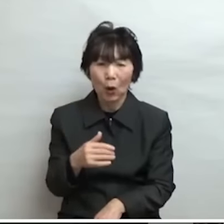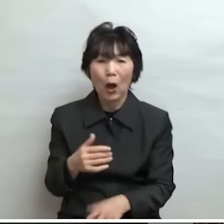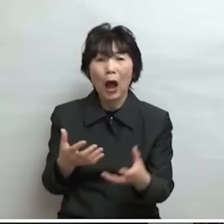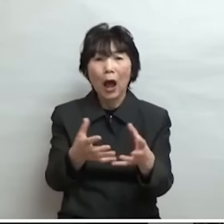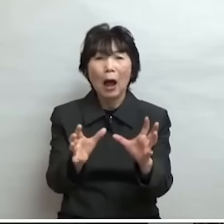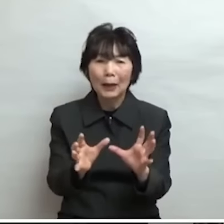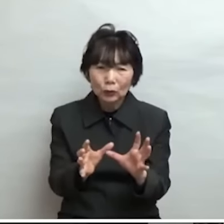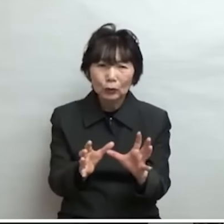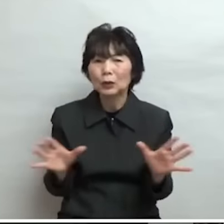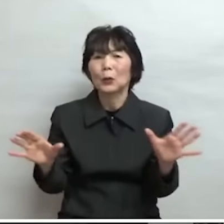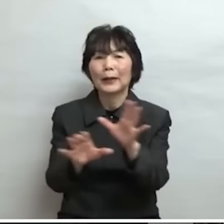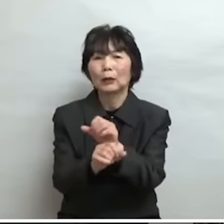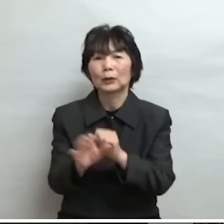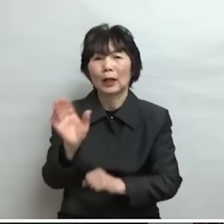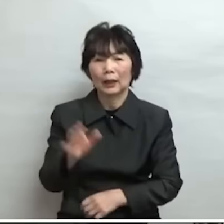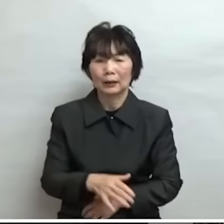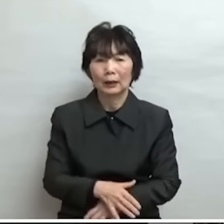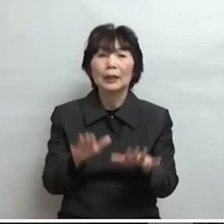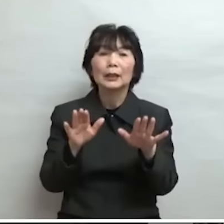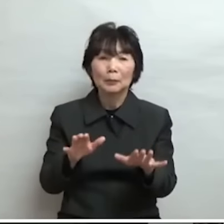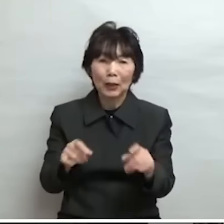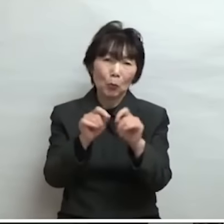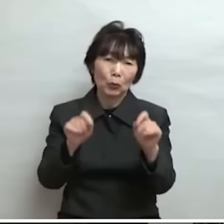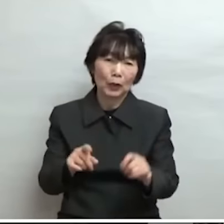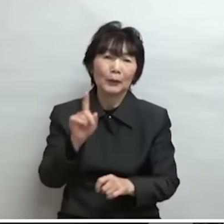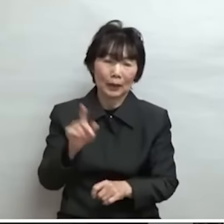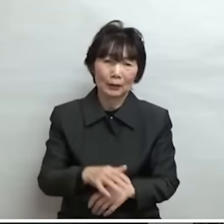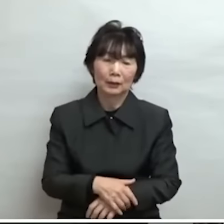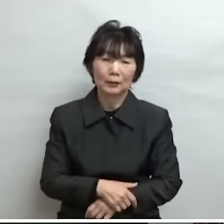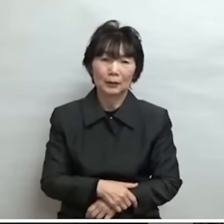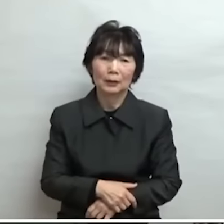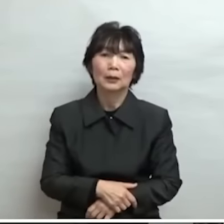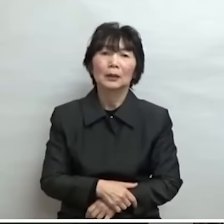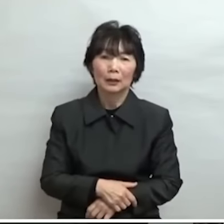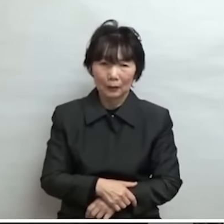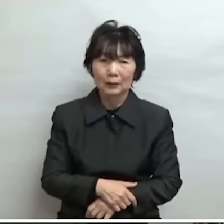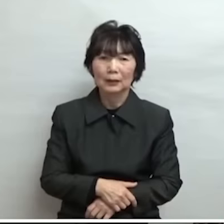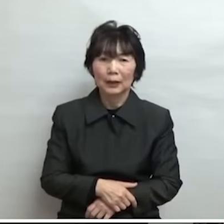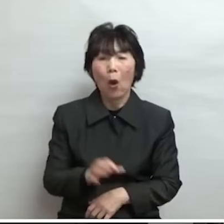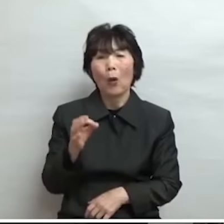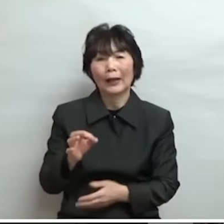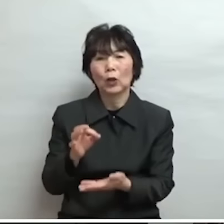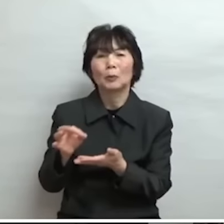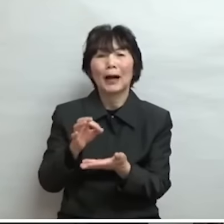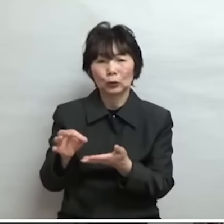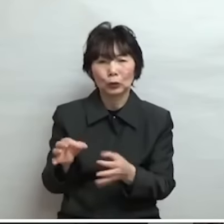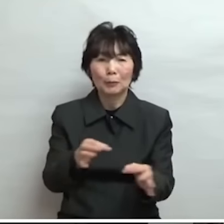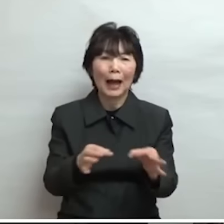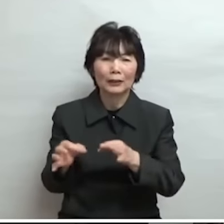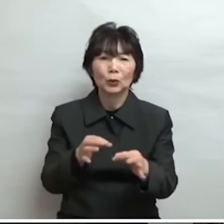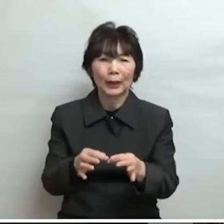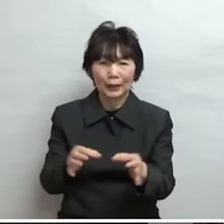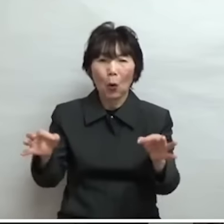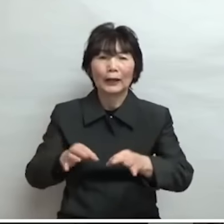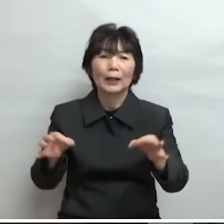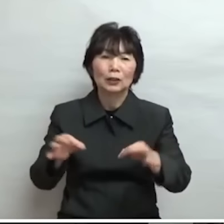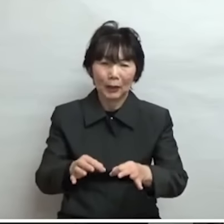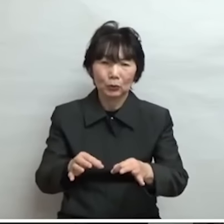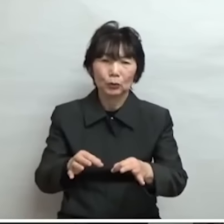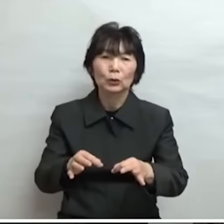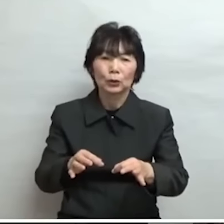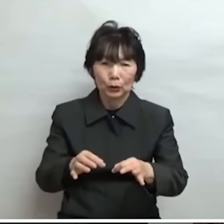会では。その今の派閥っていうのは何が問題かっていうと、やはりその持ち代を配ったりとか、あるいはパーティーをやってお金を集めたりとか、